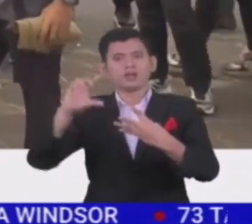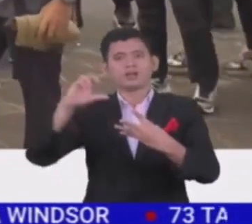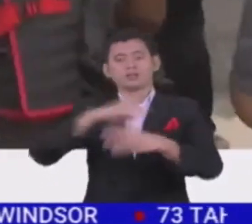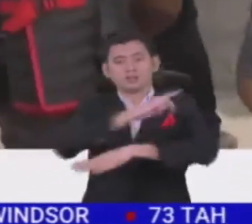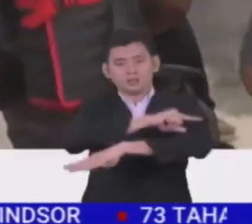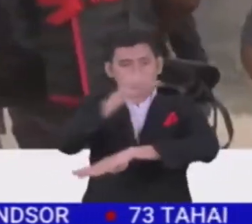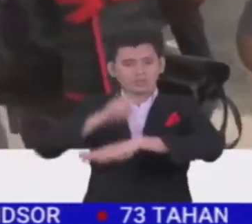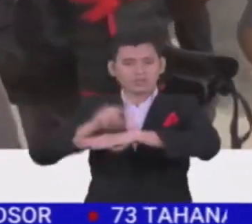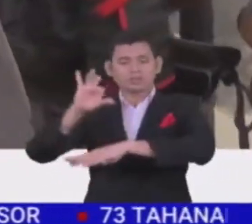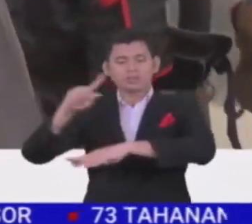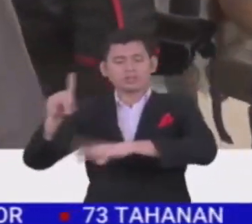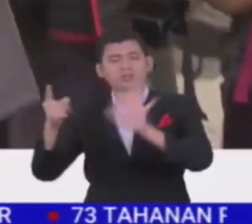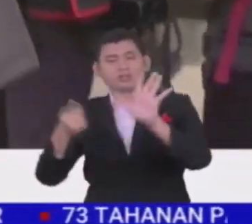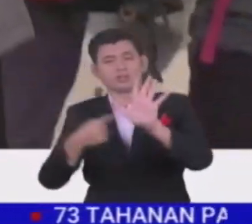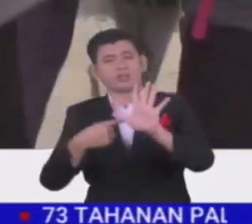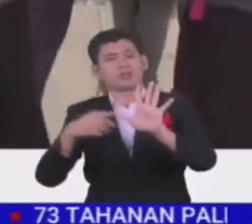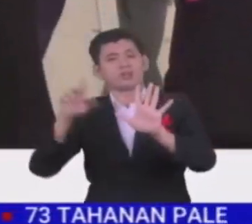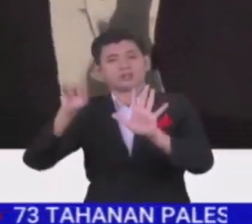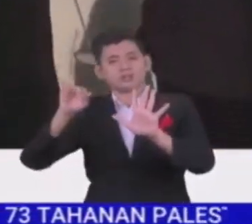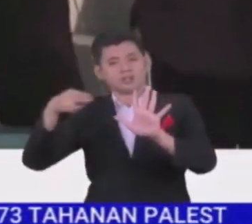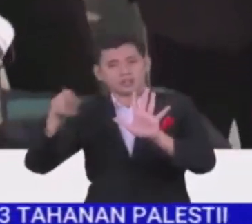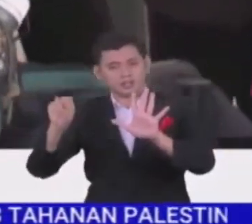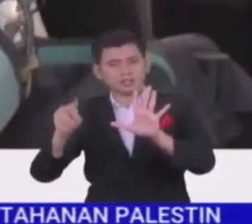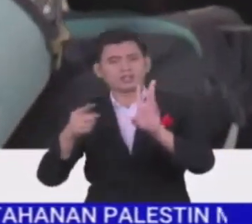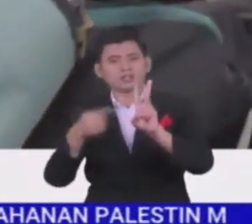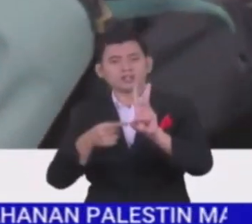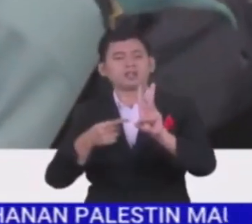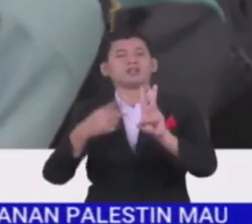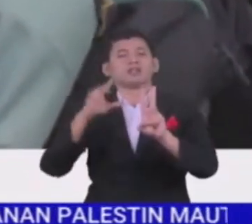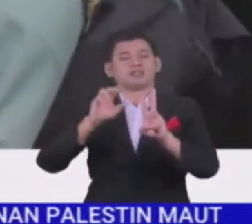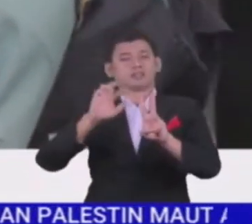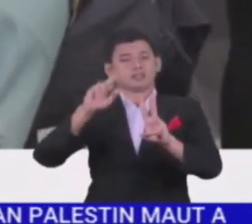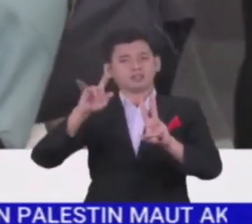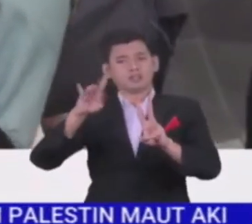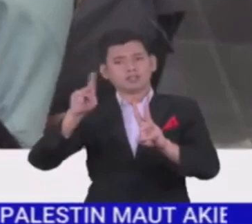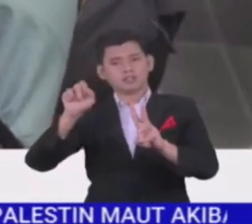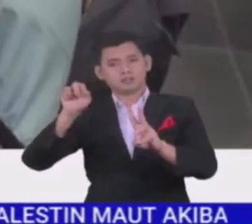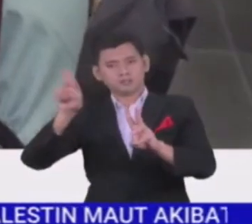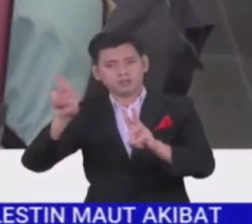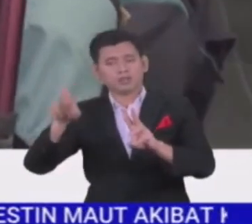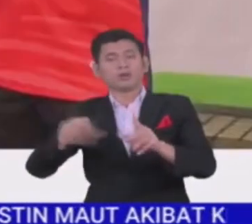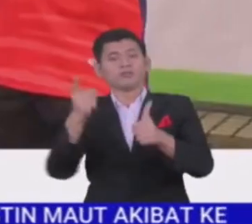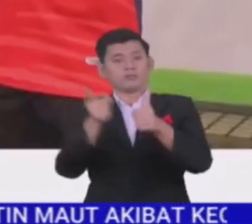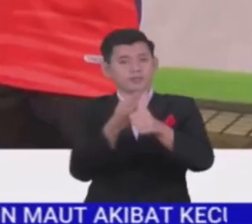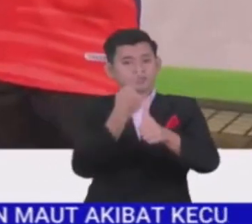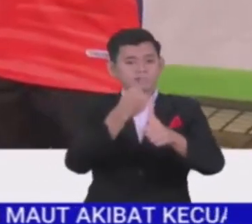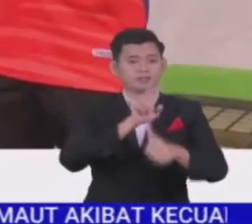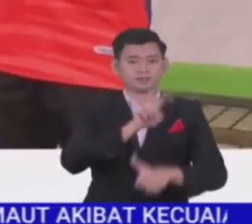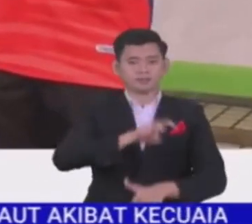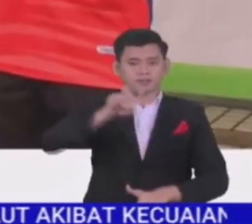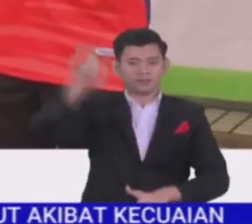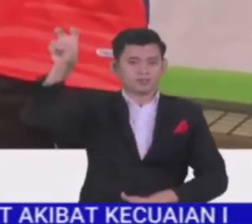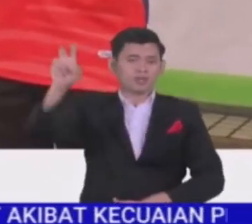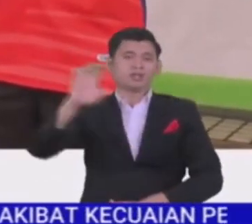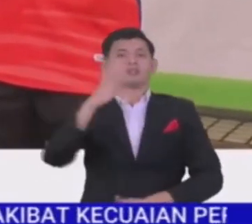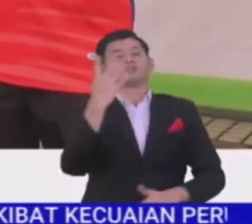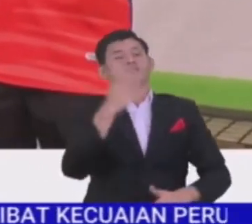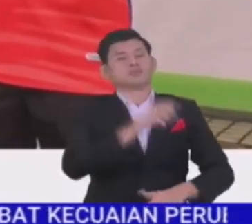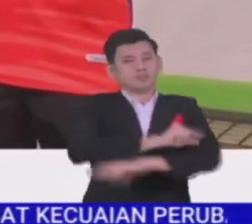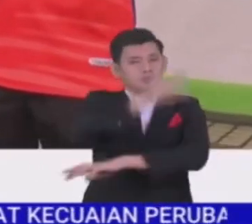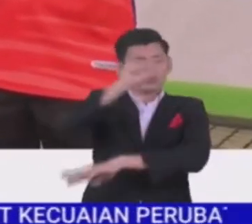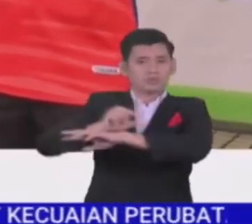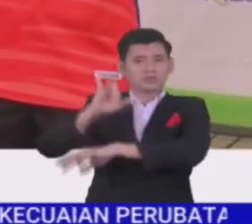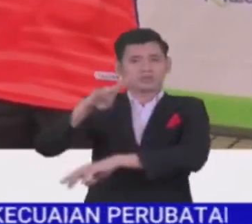Gayung, Gunung Ulu Sepat, Gunung Tahan serta Gunung Kinabalu. Ekspedisi pertama pendakian akan mendaki Gunung Yong Bela di